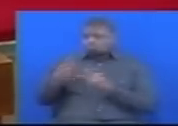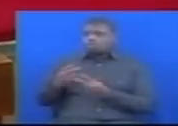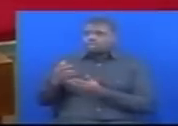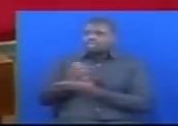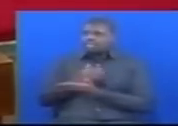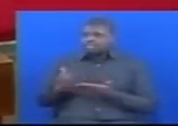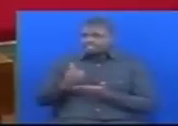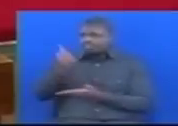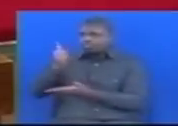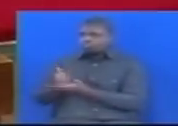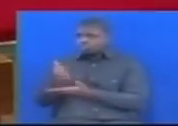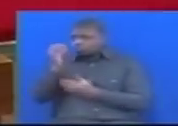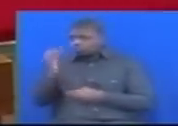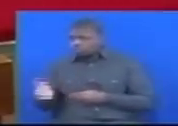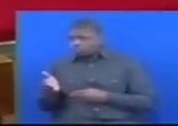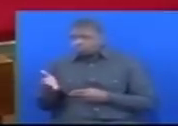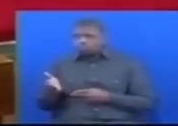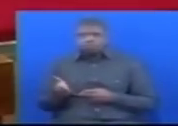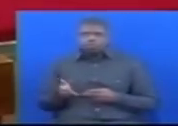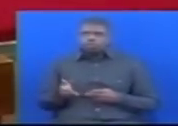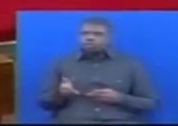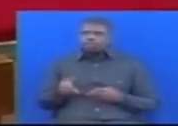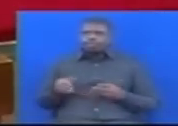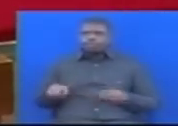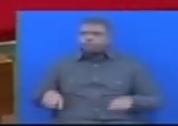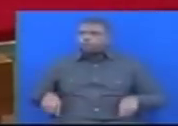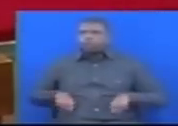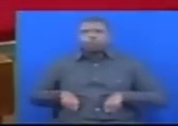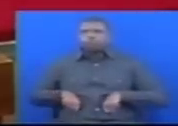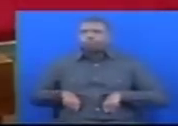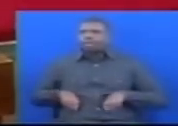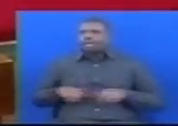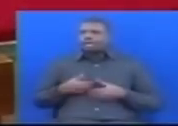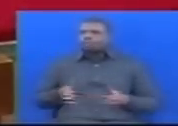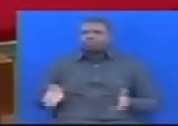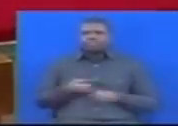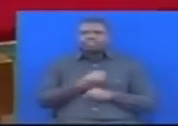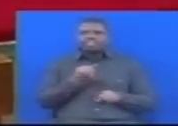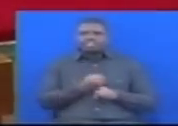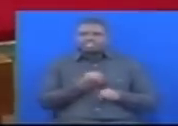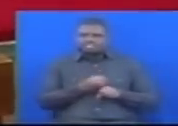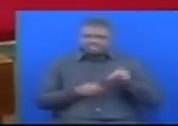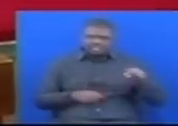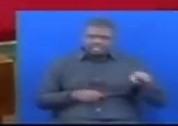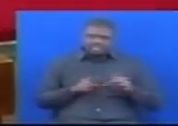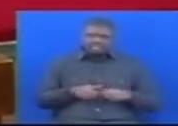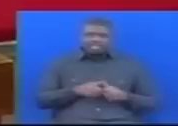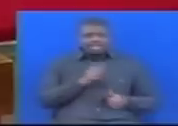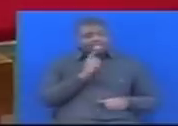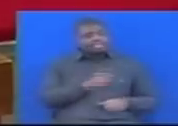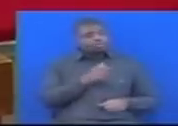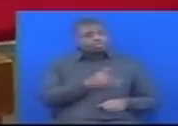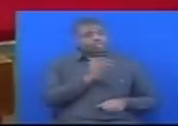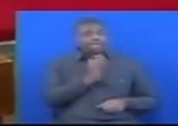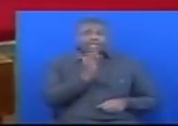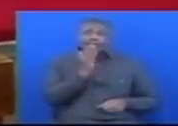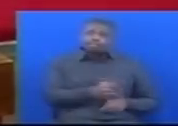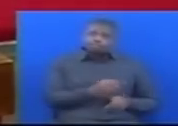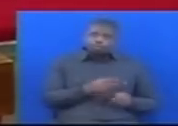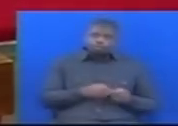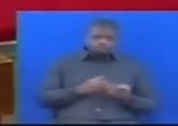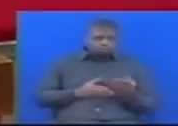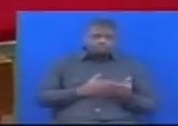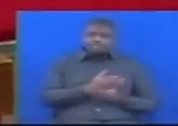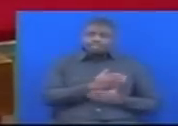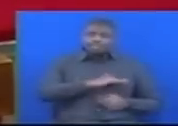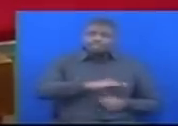kesi na maamuzi yalikuwepo tukawa tumefungwa mikono hatukuweza kufanya kazi ile. Lakini kwa sababu pia kuna agizo la serikali la